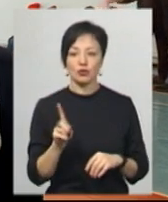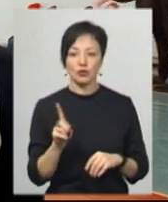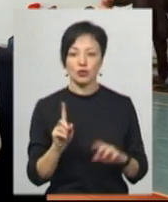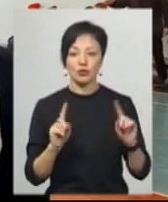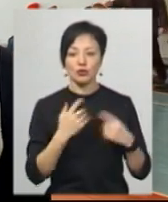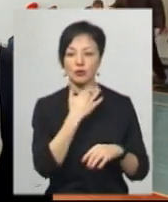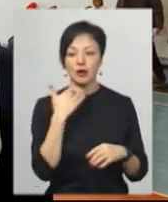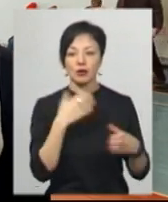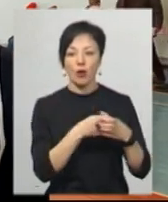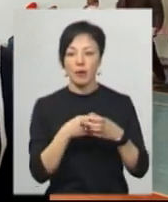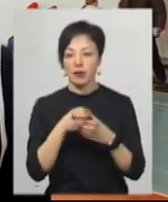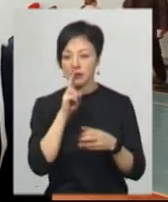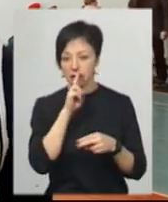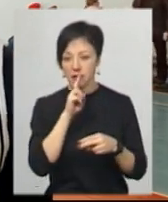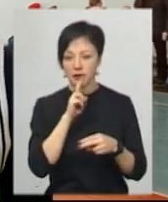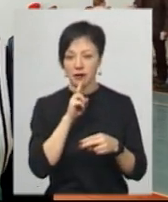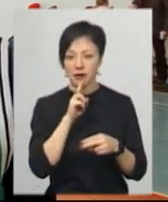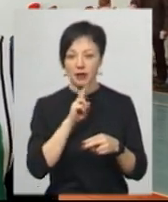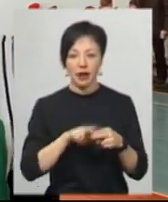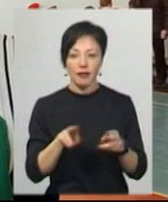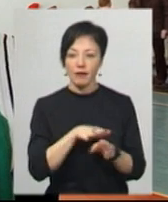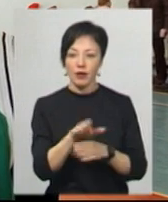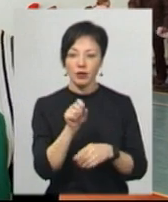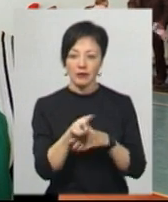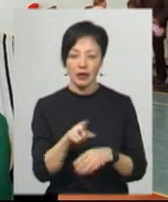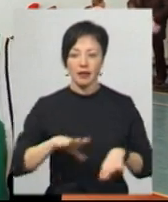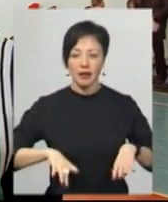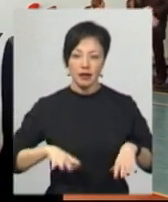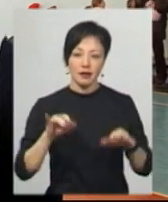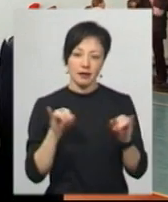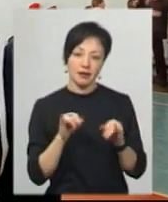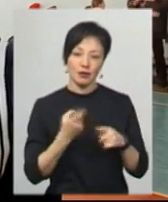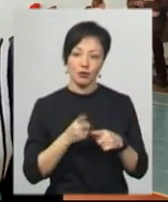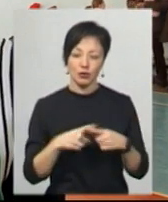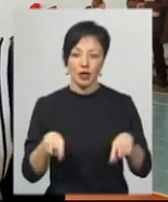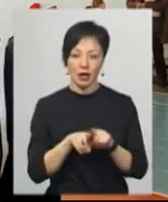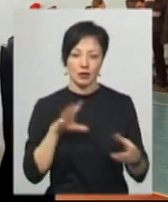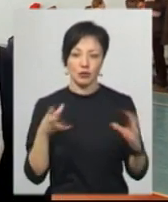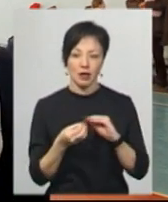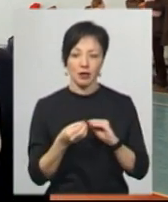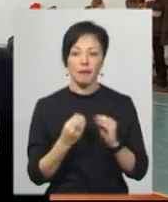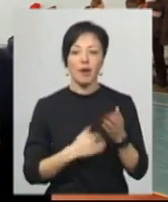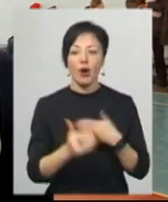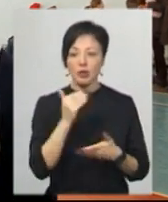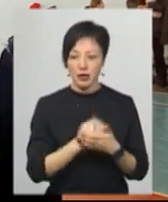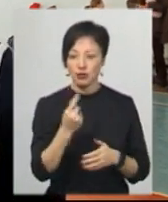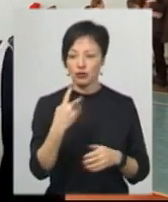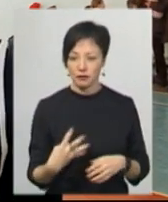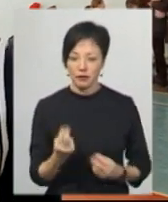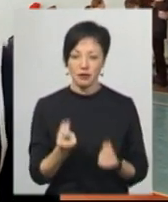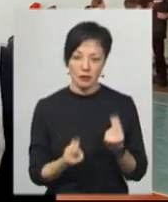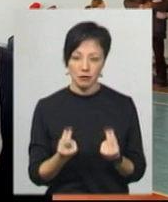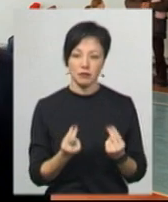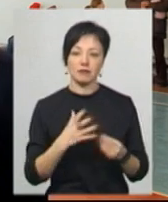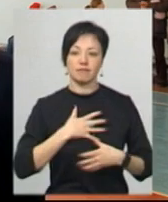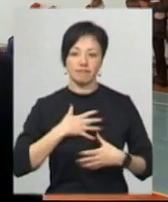дуже багато в команди втрат не виконали установку тренера. І того такий результат. Ну, в останній четверті зібрались,